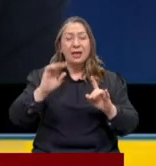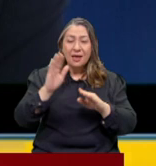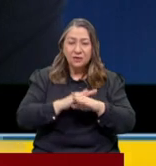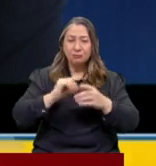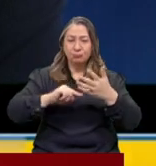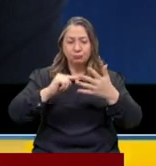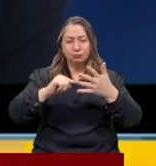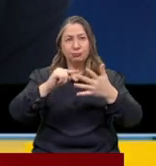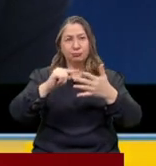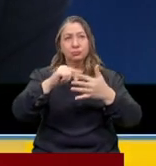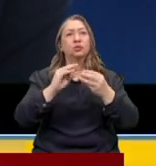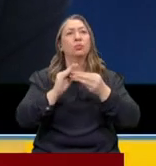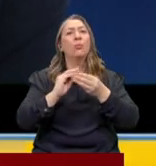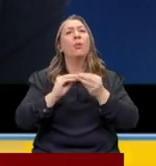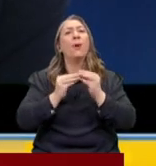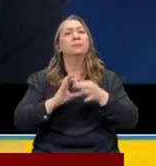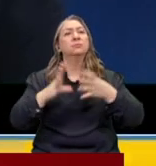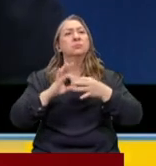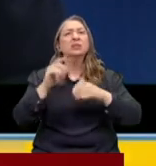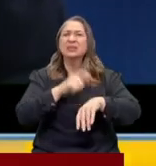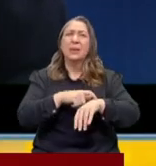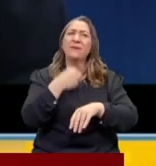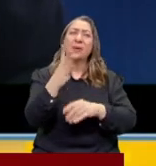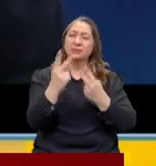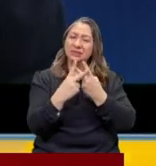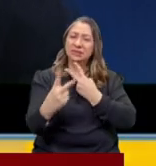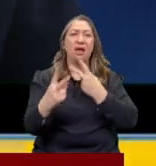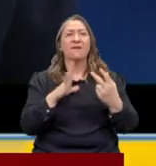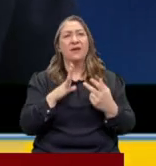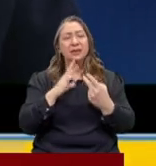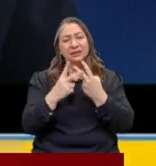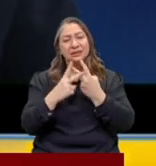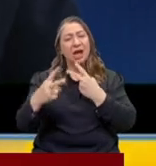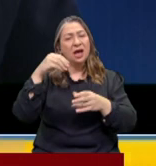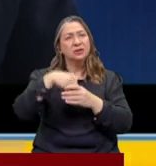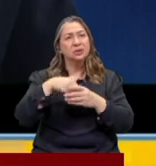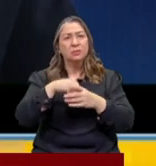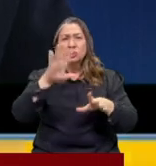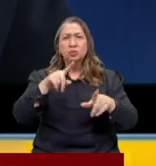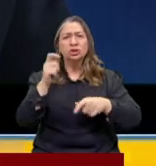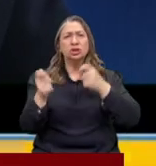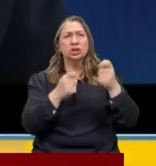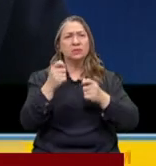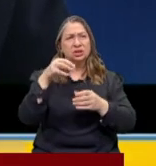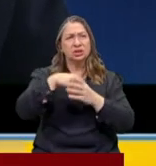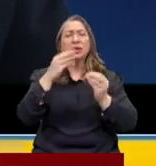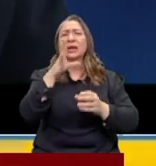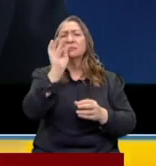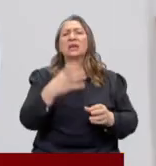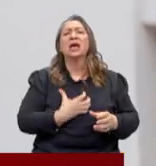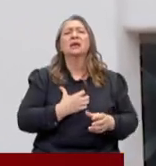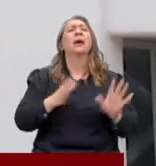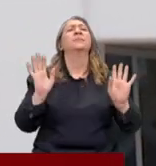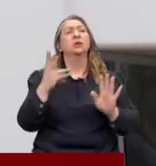aşama sorun çözüyoruz. Bunun için zaman veremem. Bir sıra düzenine koyduk. Sıra içerisinde bütün bu çalışmaları ele alacağız. Kimse endişe